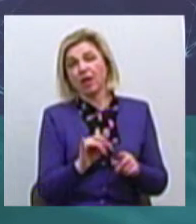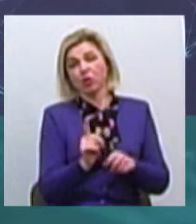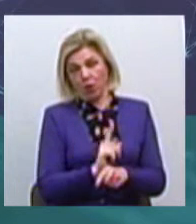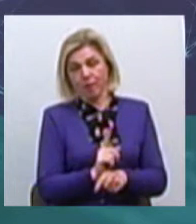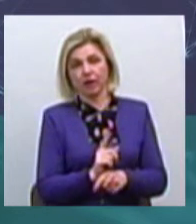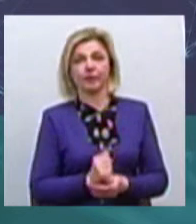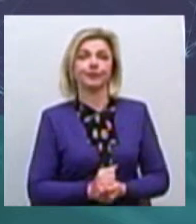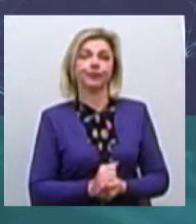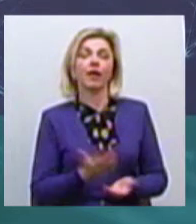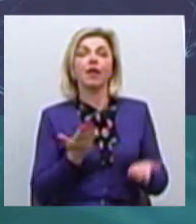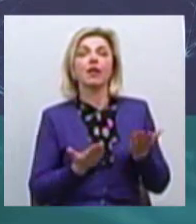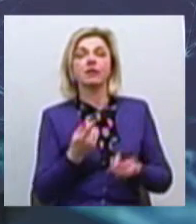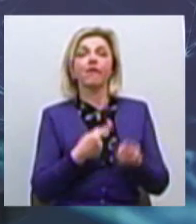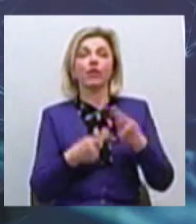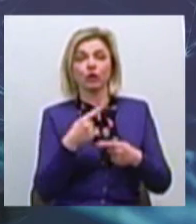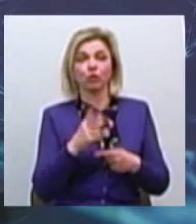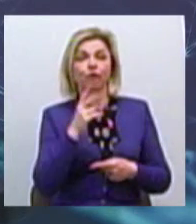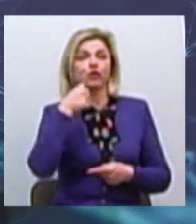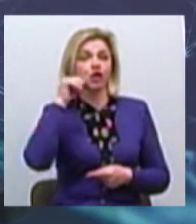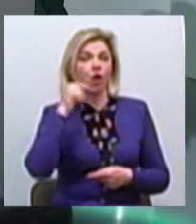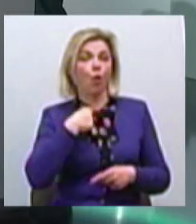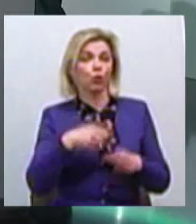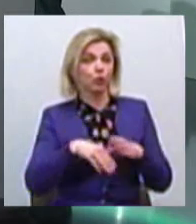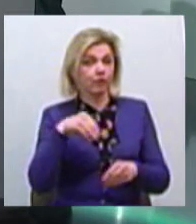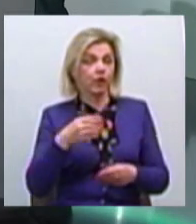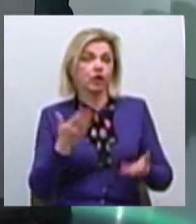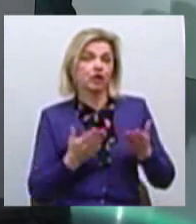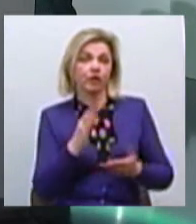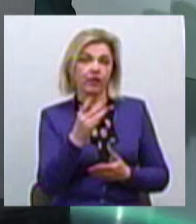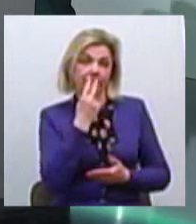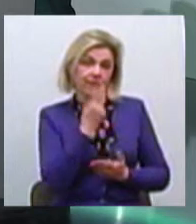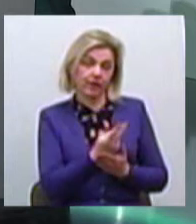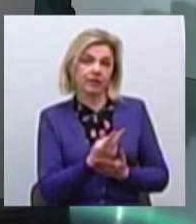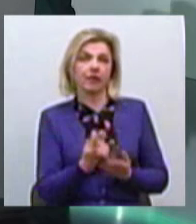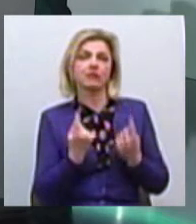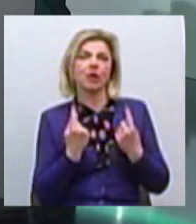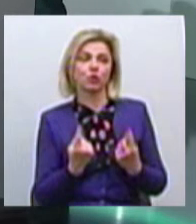Якщо повертатися до вчорашнього голосування, чи бачите ви значну